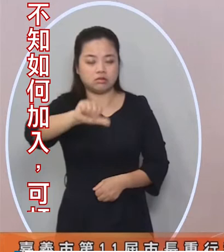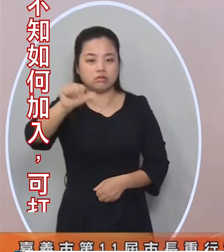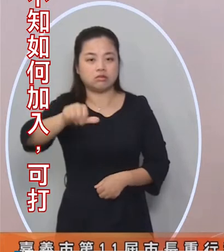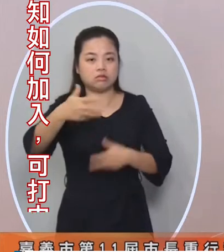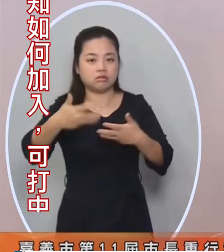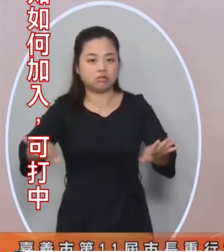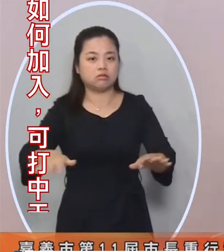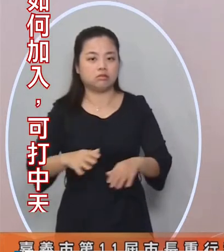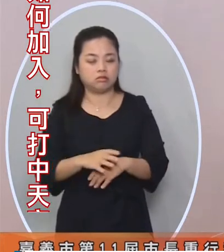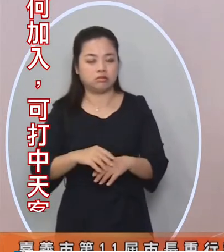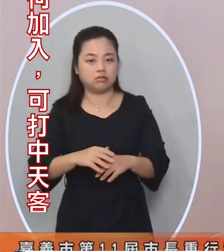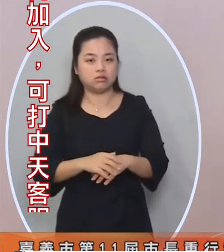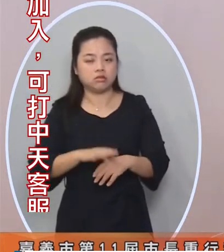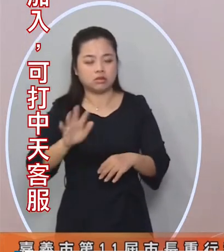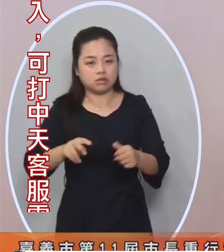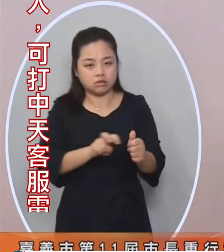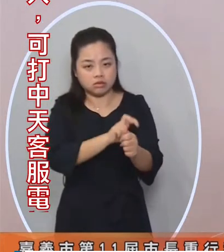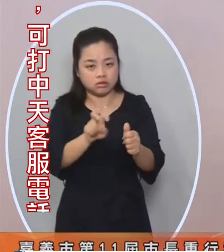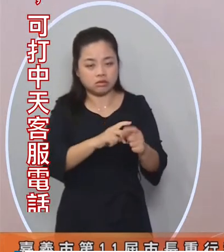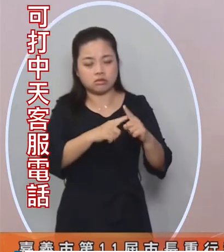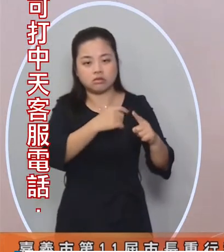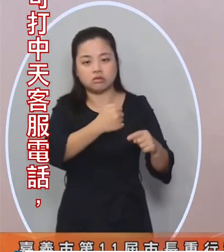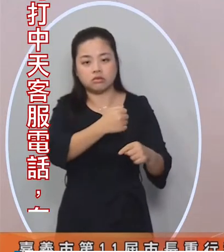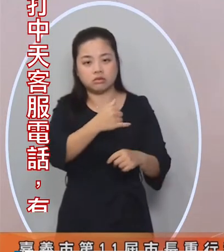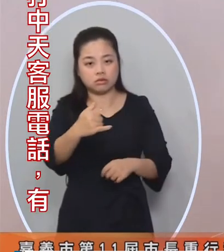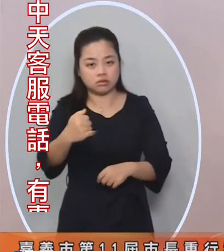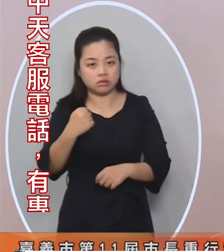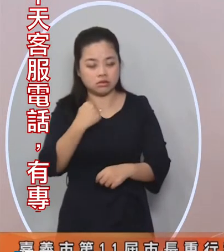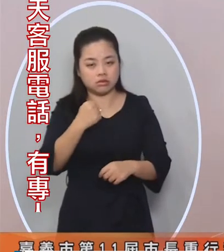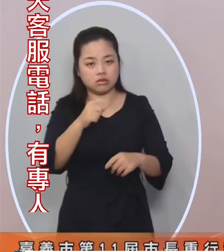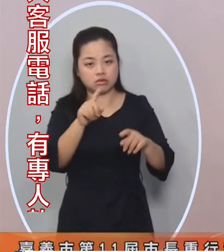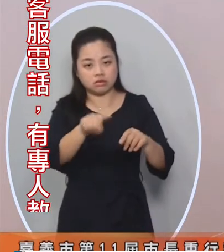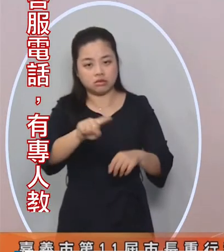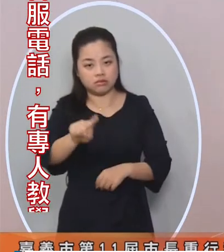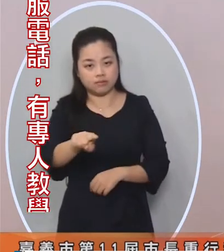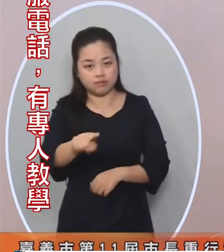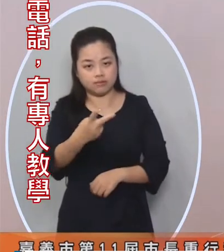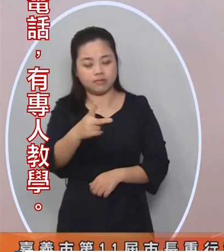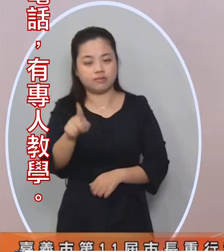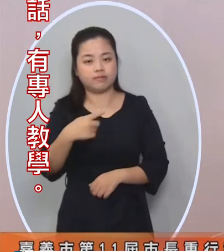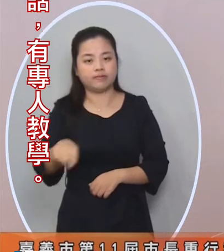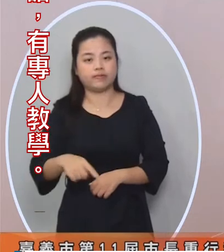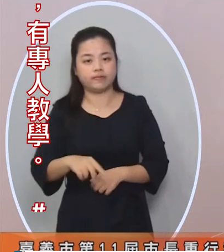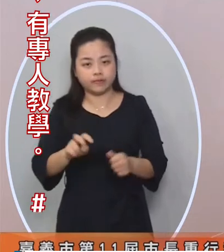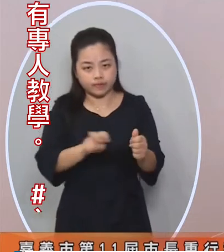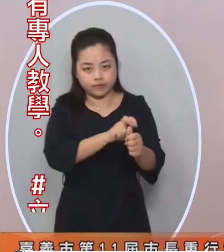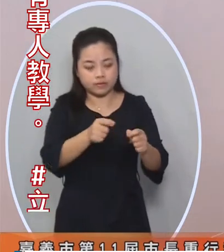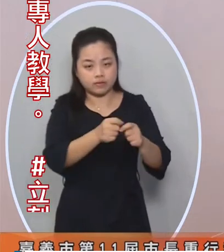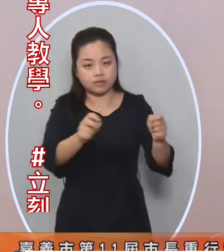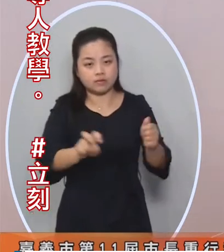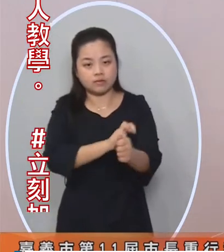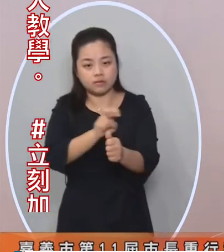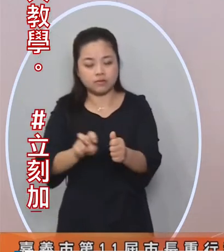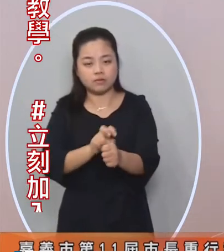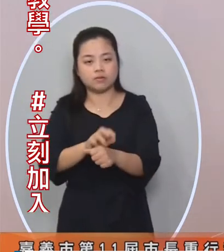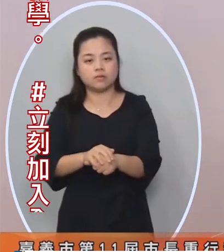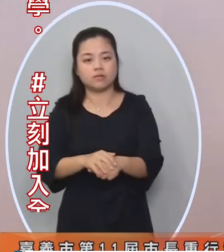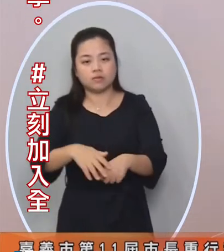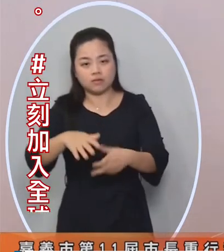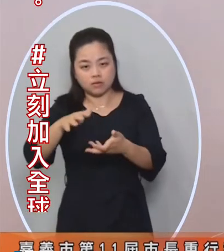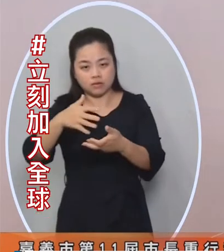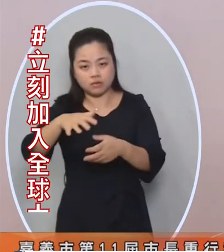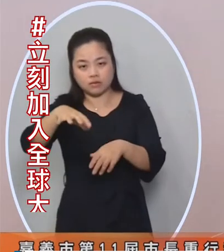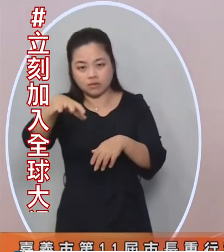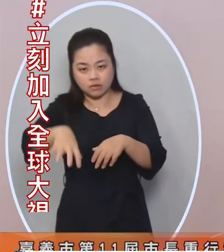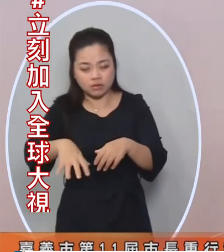45000几个，但是咱的照护人力只有1200位。咱的长照中心、咱的照护点、咱的老人食堂，